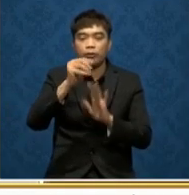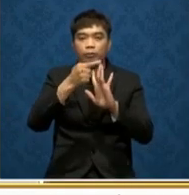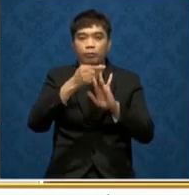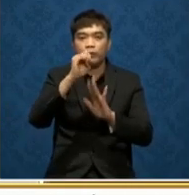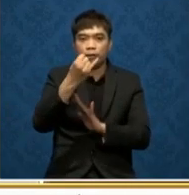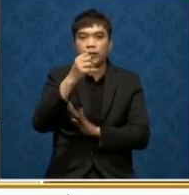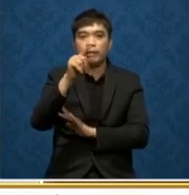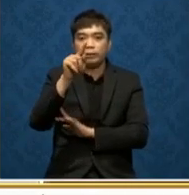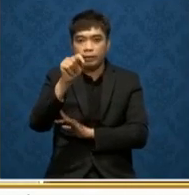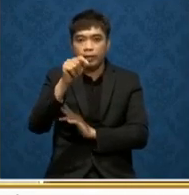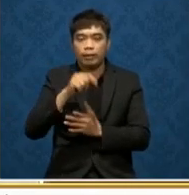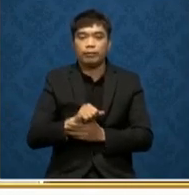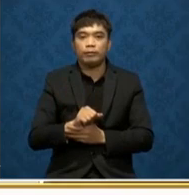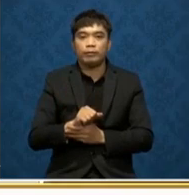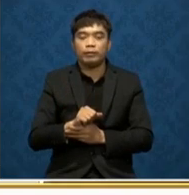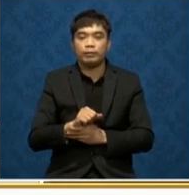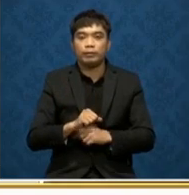แสงเจริญรัตน์